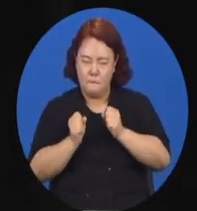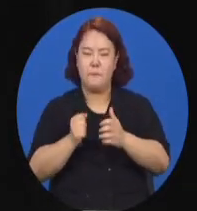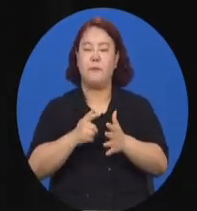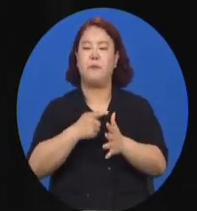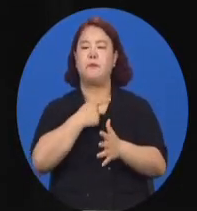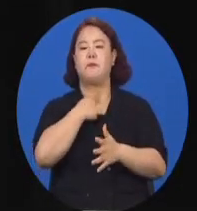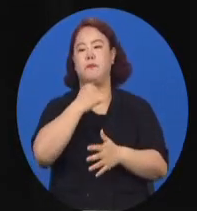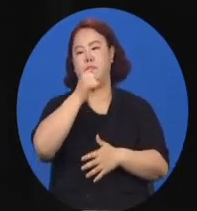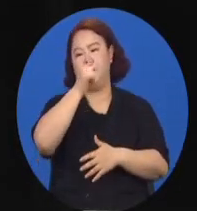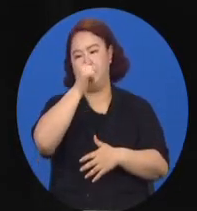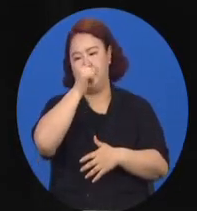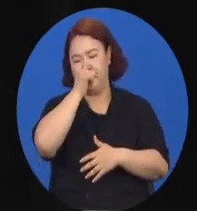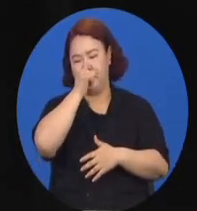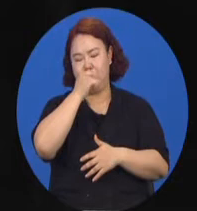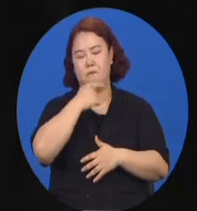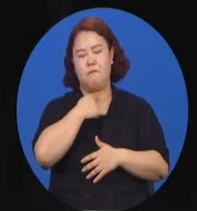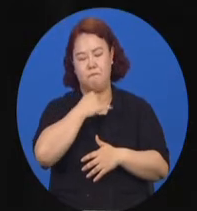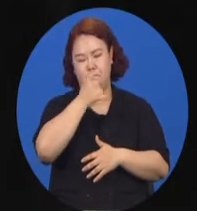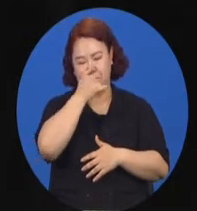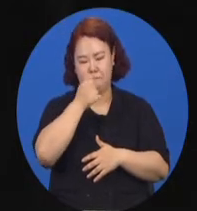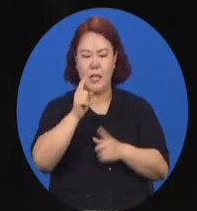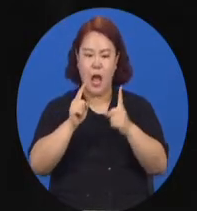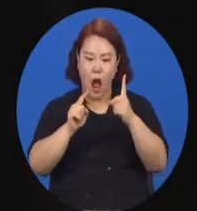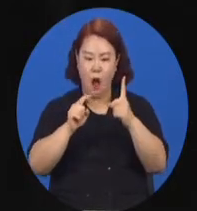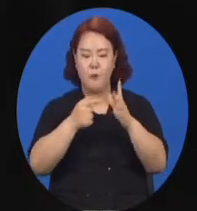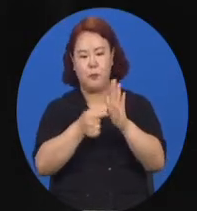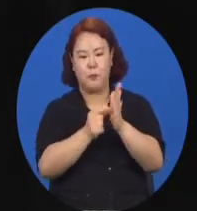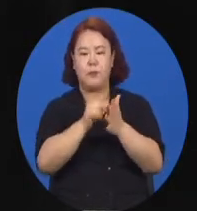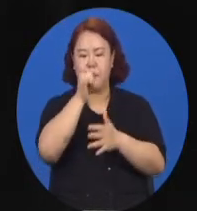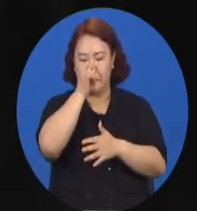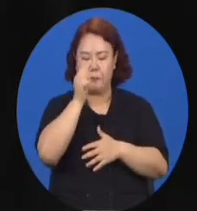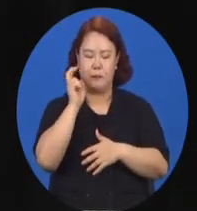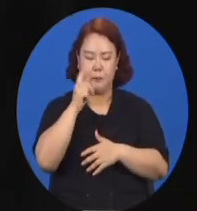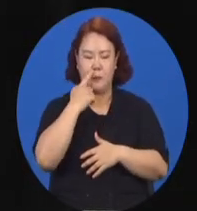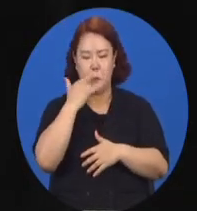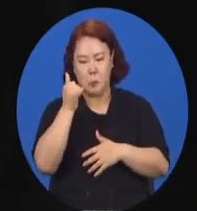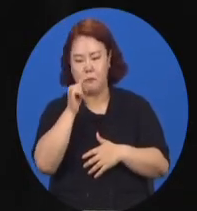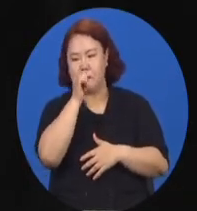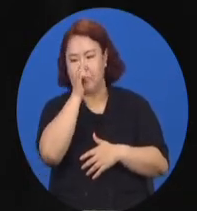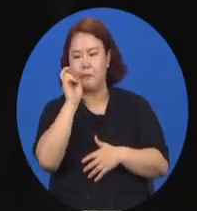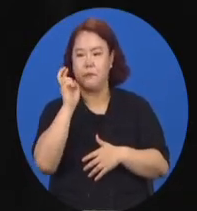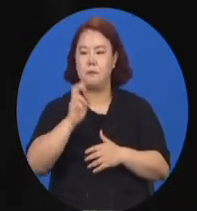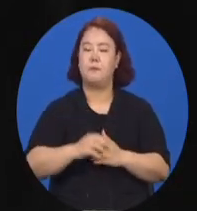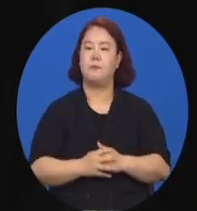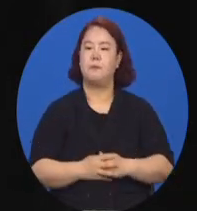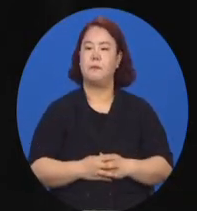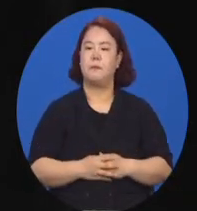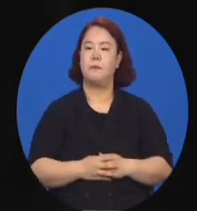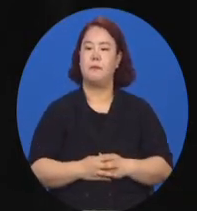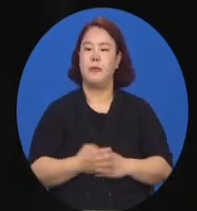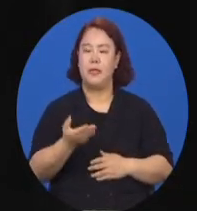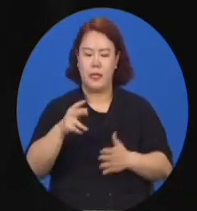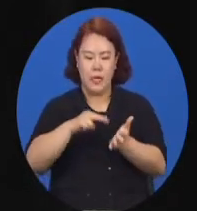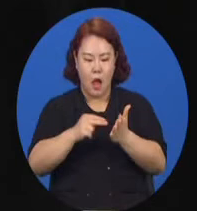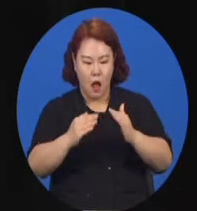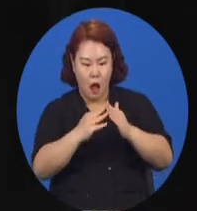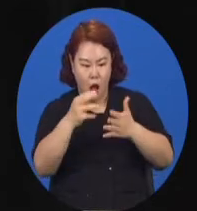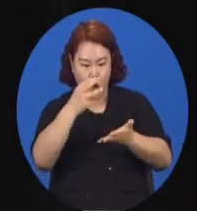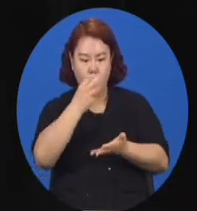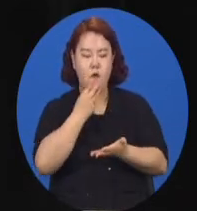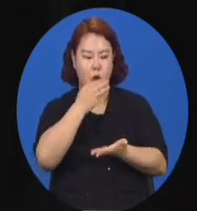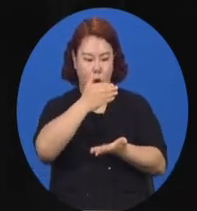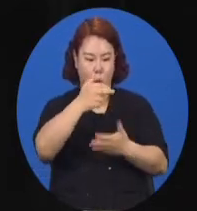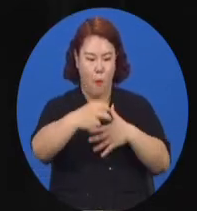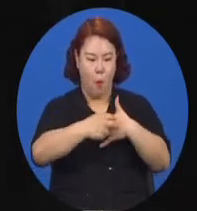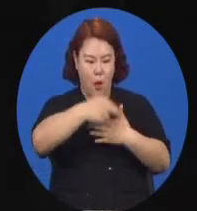구르면서 가보신 경험이 한 번쯤 있는 부모님들이 계실 겁니다. 단양 서울병원 폐업